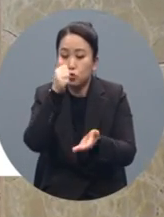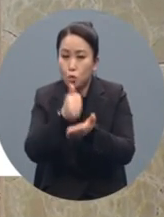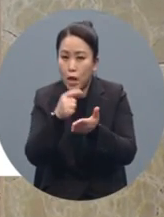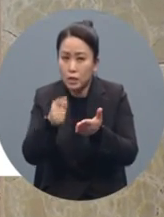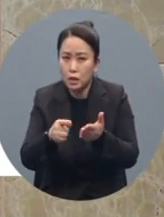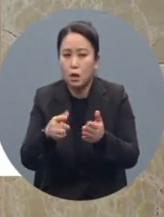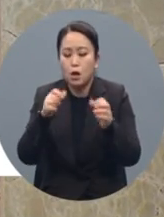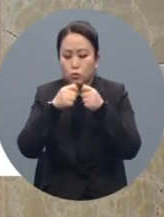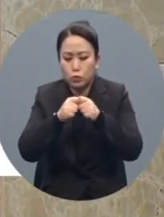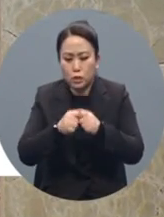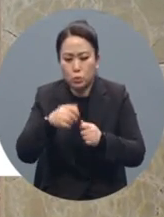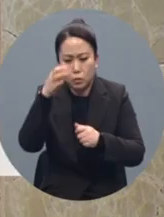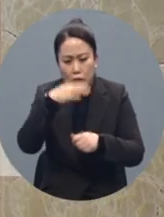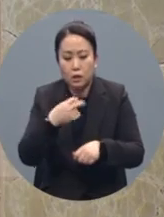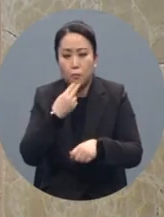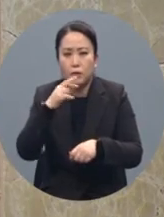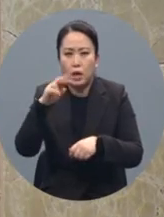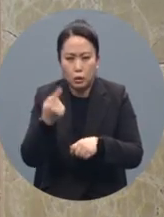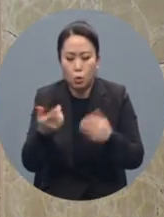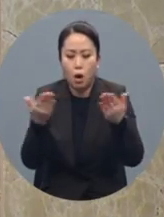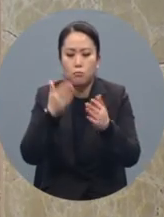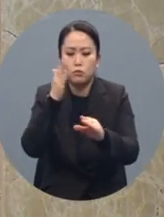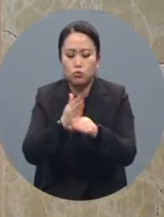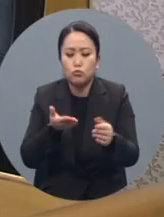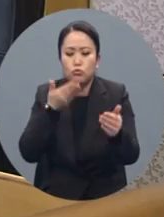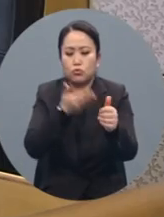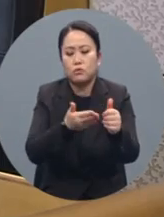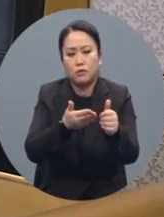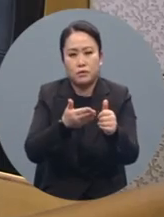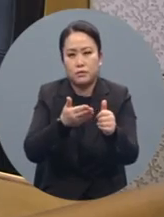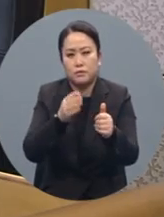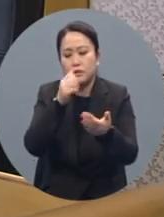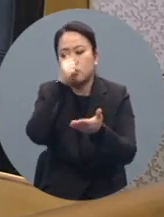에 대해서만 제공 교회도 성립한다 며 선고 이유를 밝혔습니다